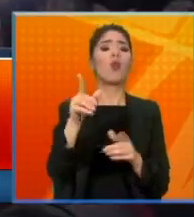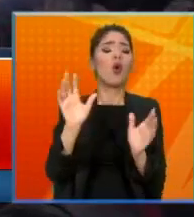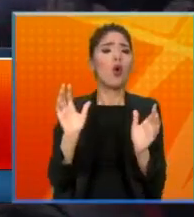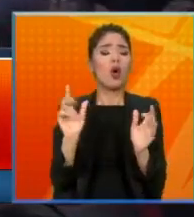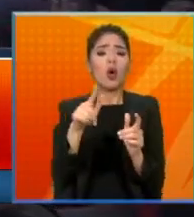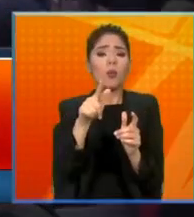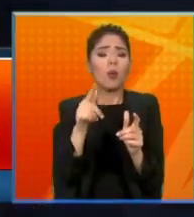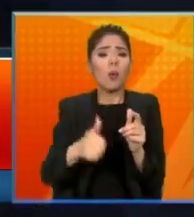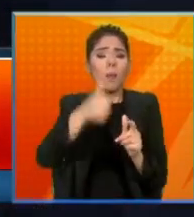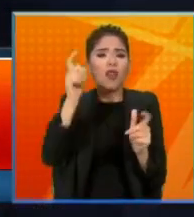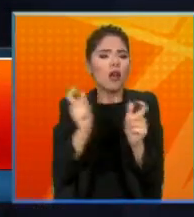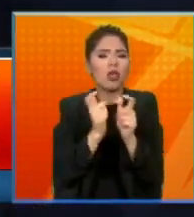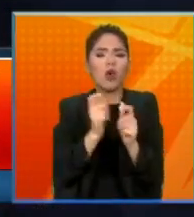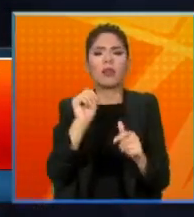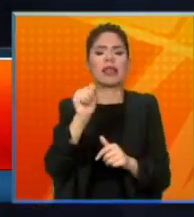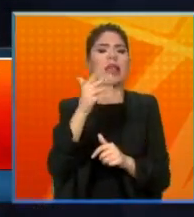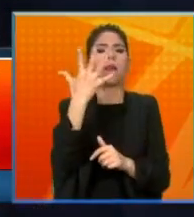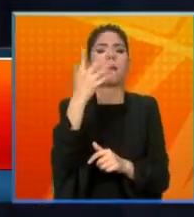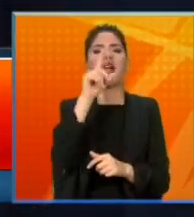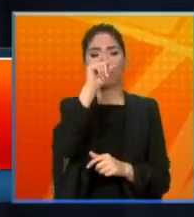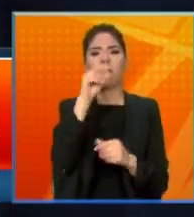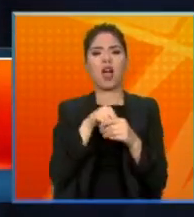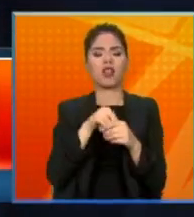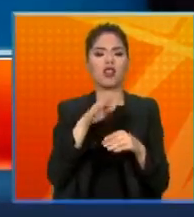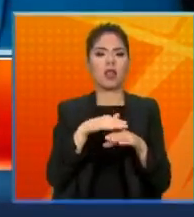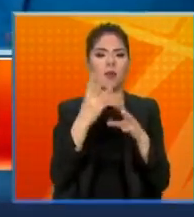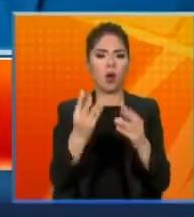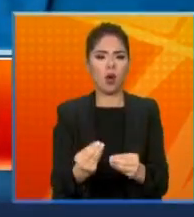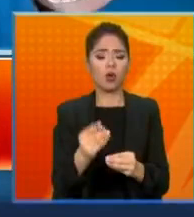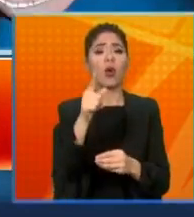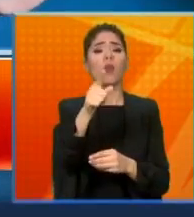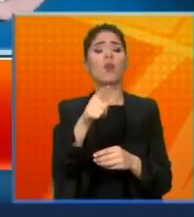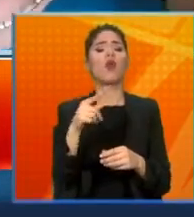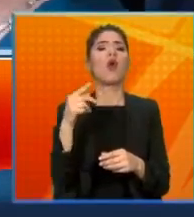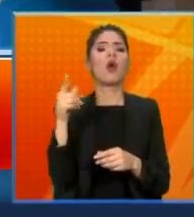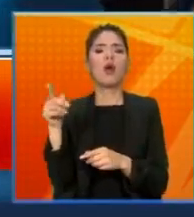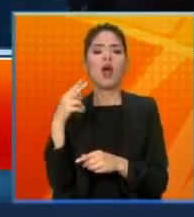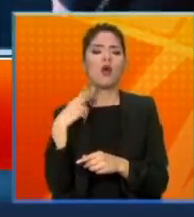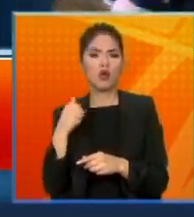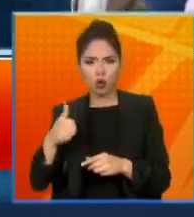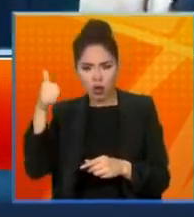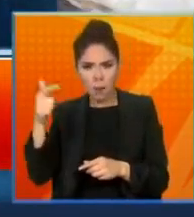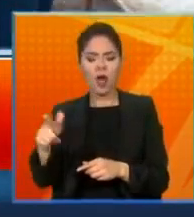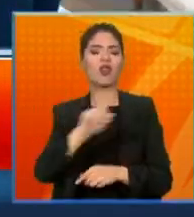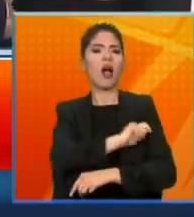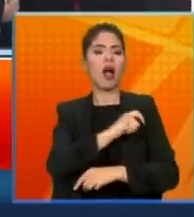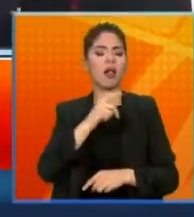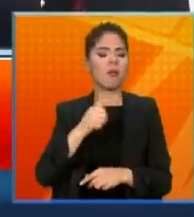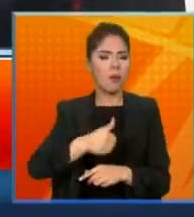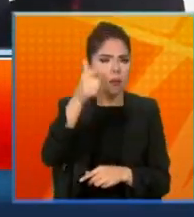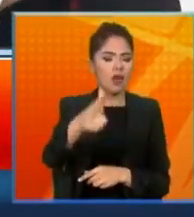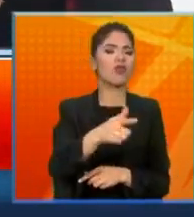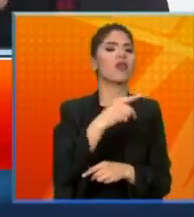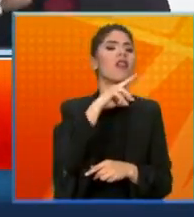konudaki kararlılığımızı Sayın Putin'e de açıkça ifade ettim. Sayın Merkel'e, Sayın Macron'a da ifade ettim.